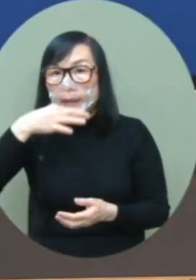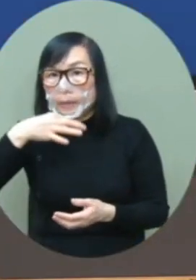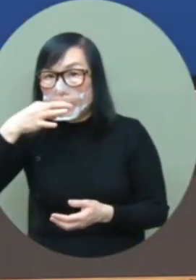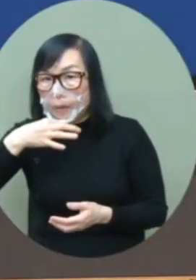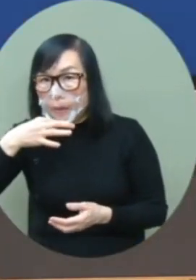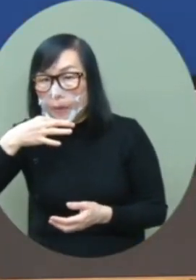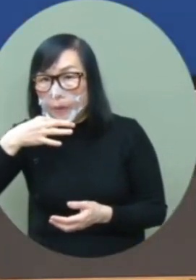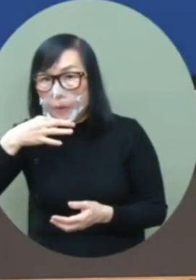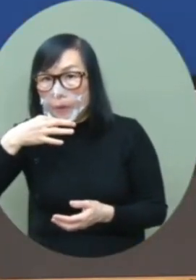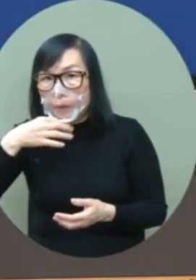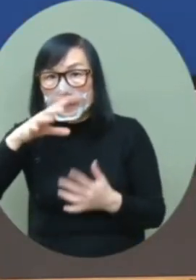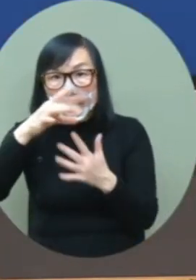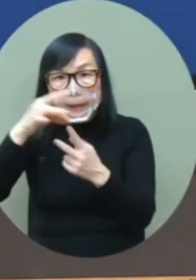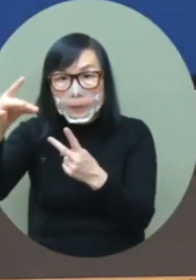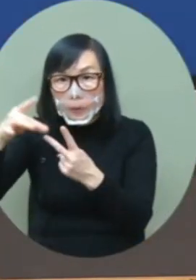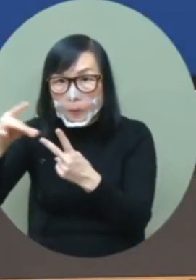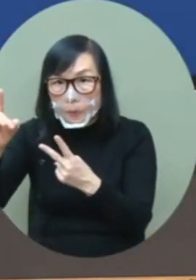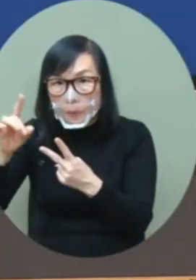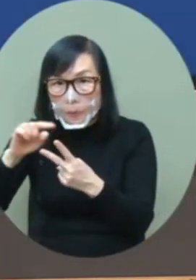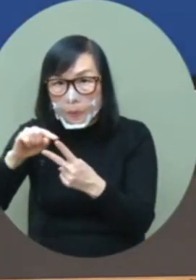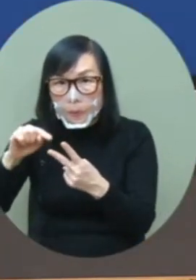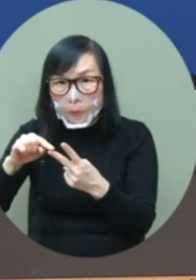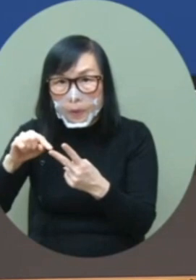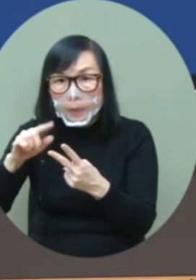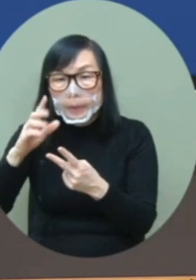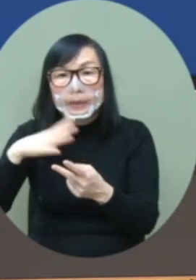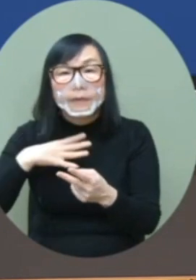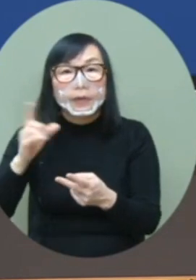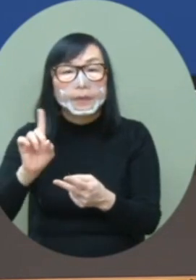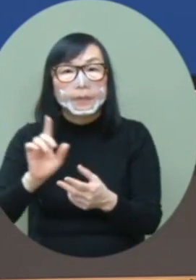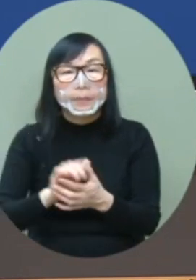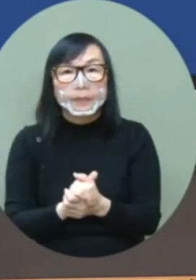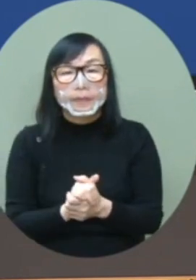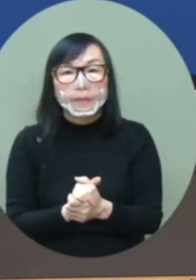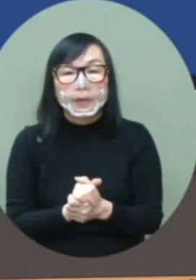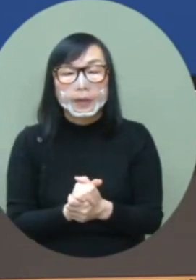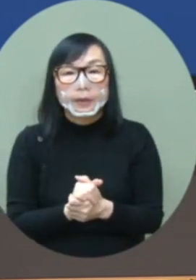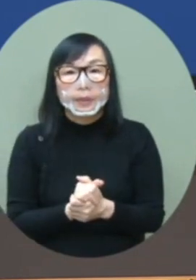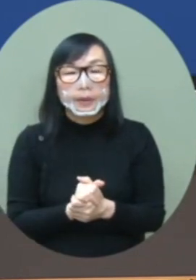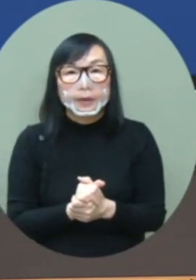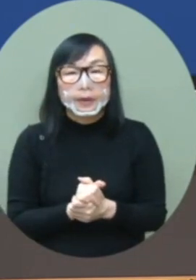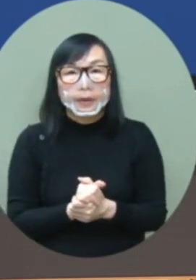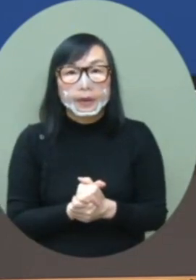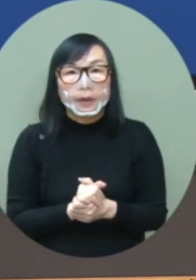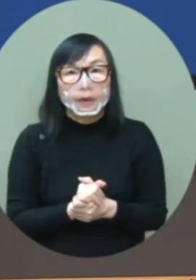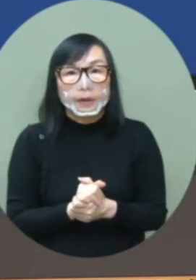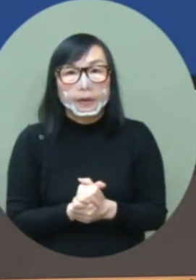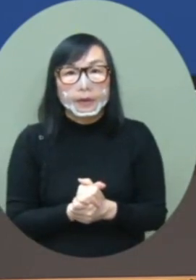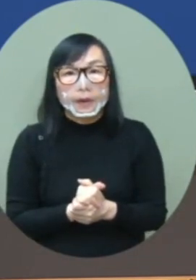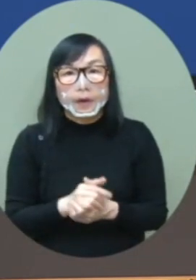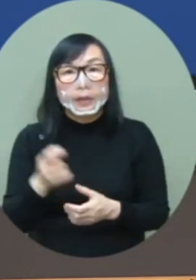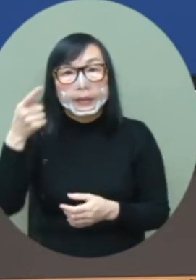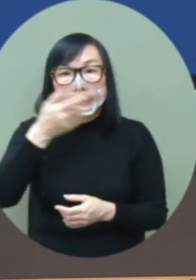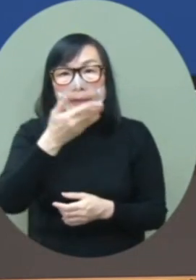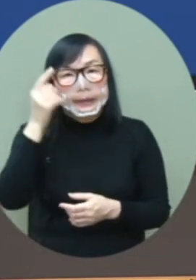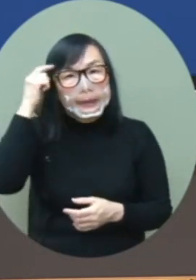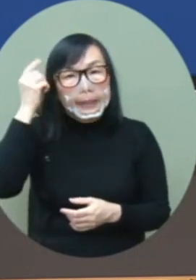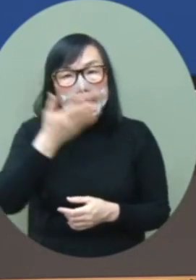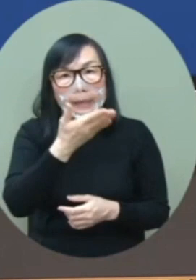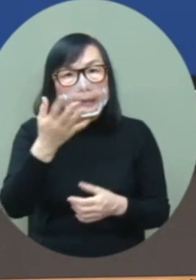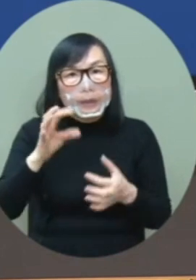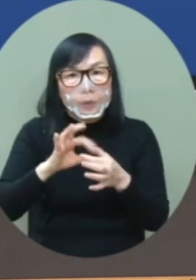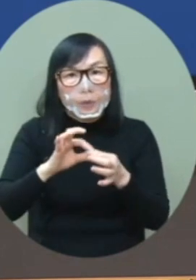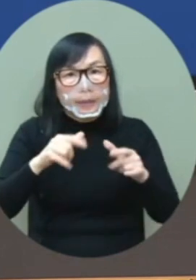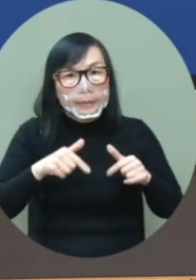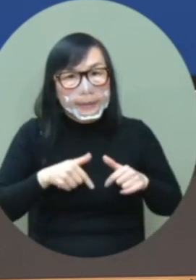服藥物嘅選用嘅情況嚇。就我知道大家都好關心，